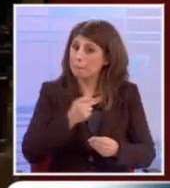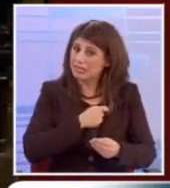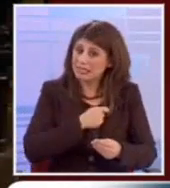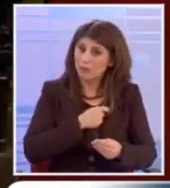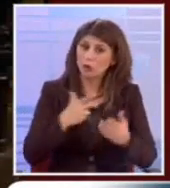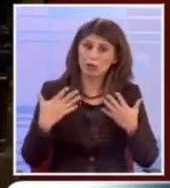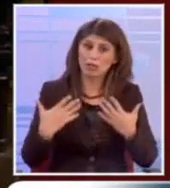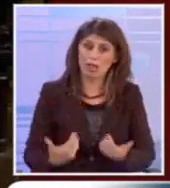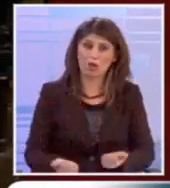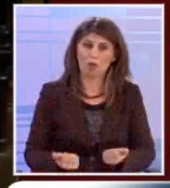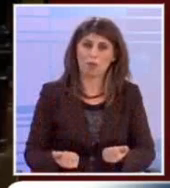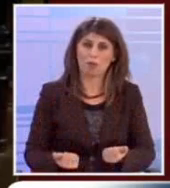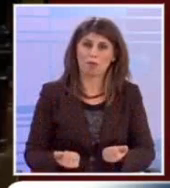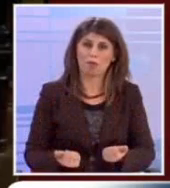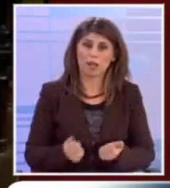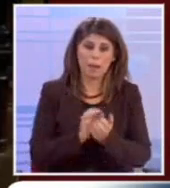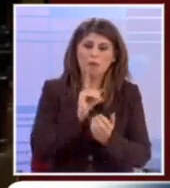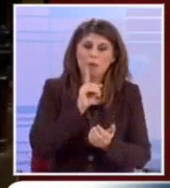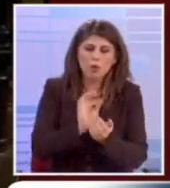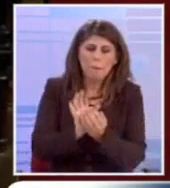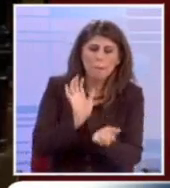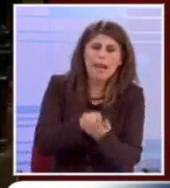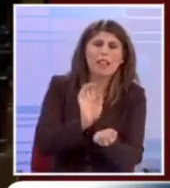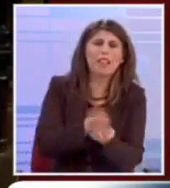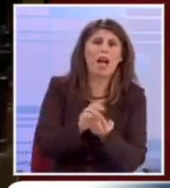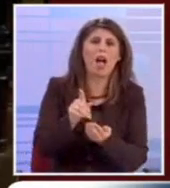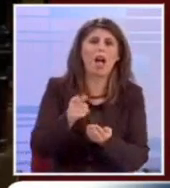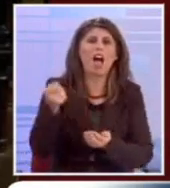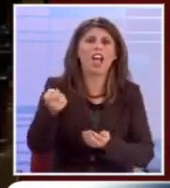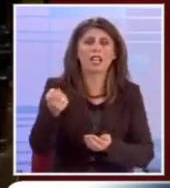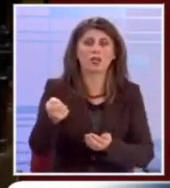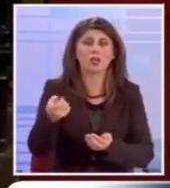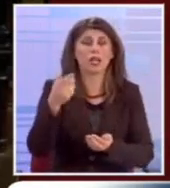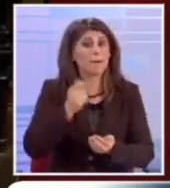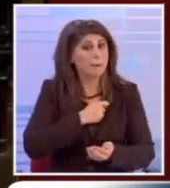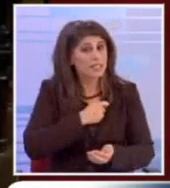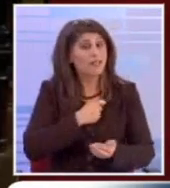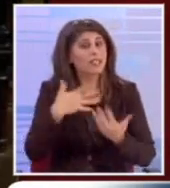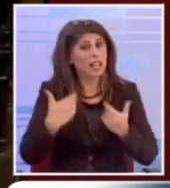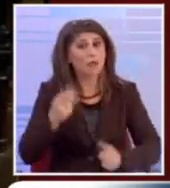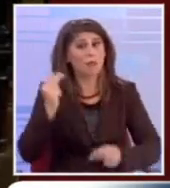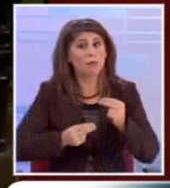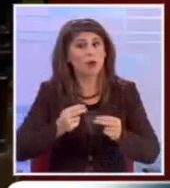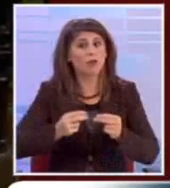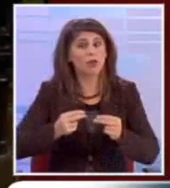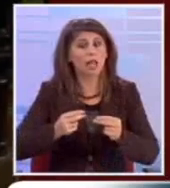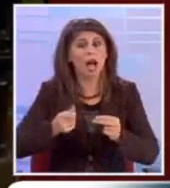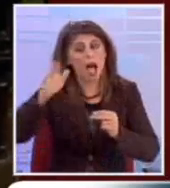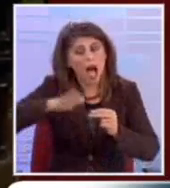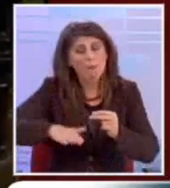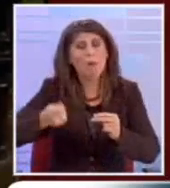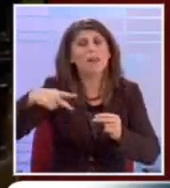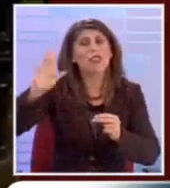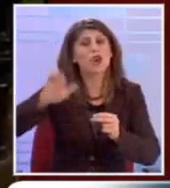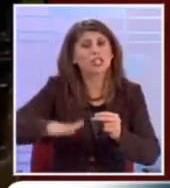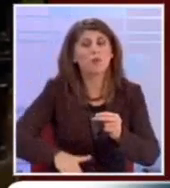έχουμε παγίδα χρέους? Πιστεύετε ότι έχουμε πρόβλημα από πληθωρισμού? Πιστεύετε ότι